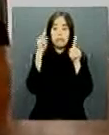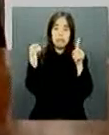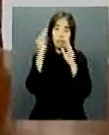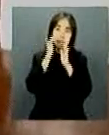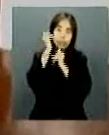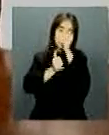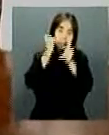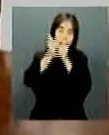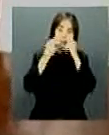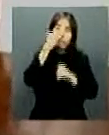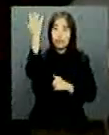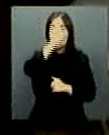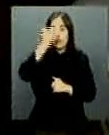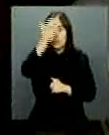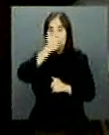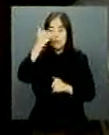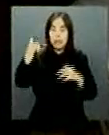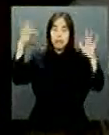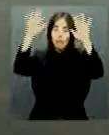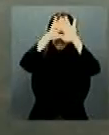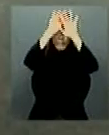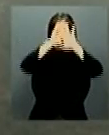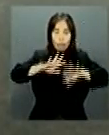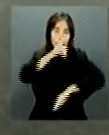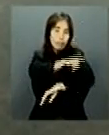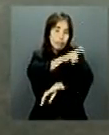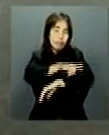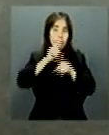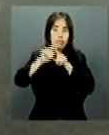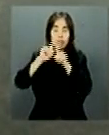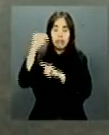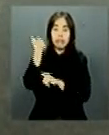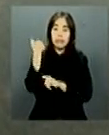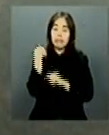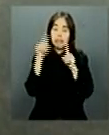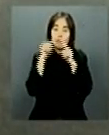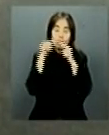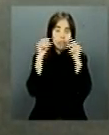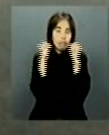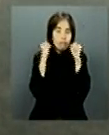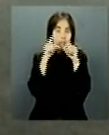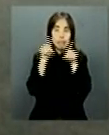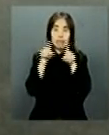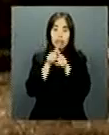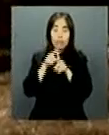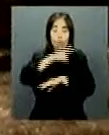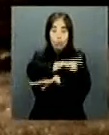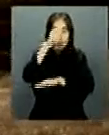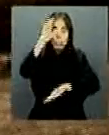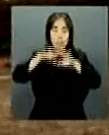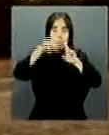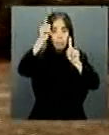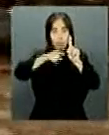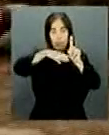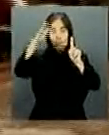าชมความงดงามของทะเลหมอกและสัมผัสธรรมชาติในช่วงที่มีอากาศเย็นแบบนี้มากถึงวันละกว่า 1,000 คนนะคะ